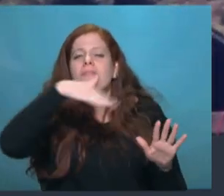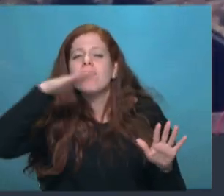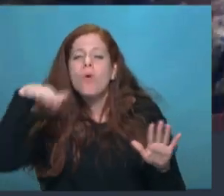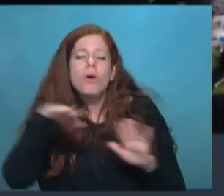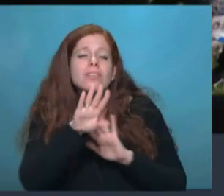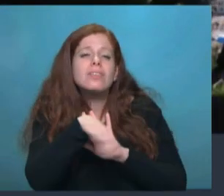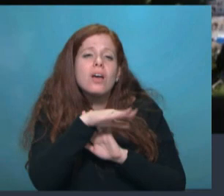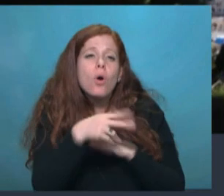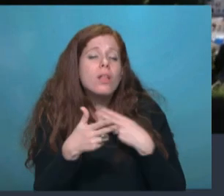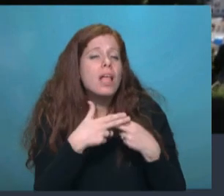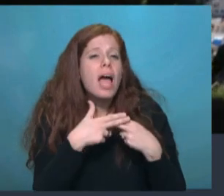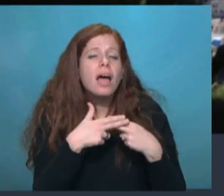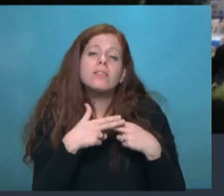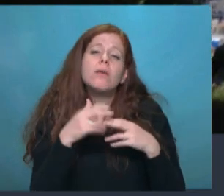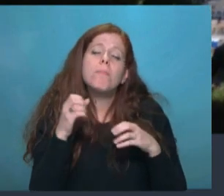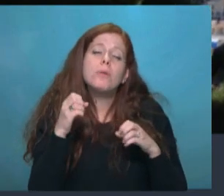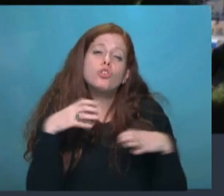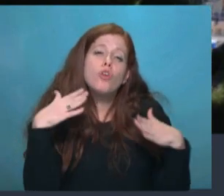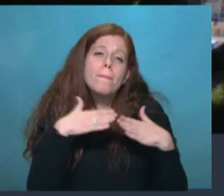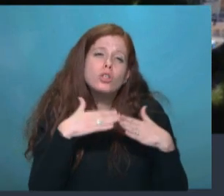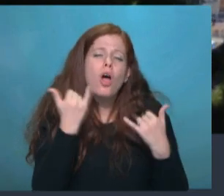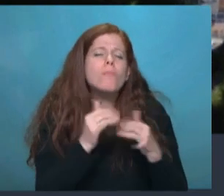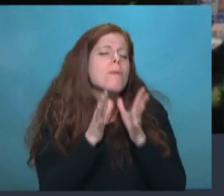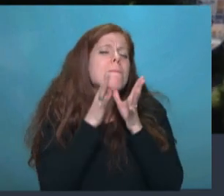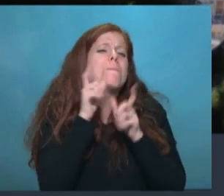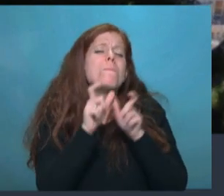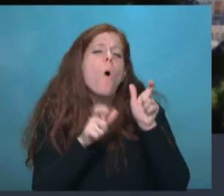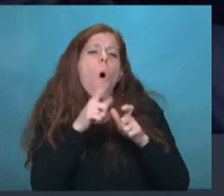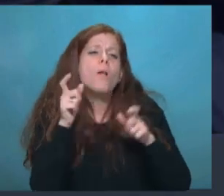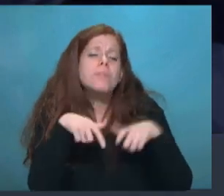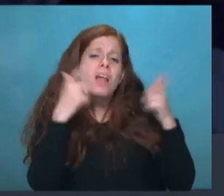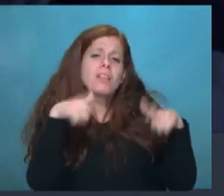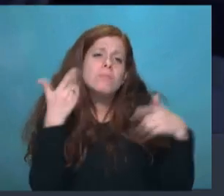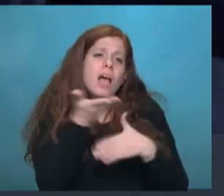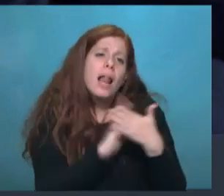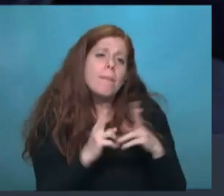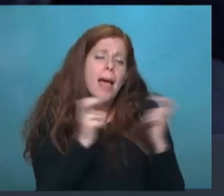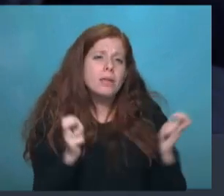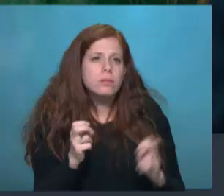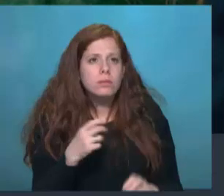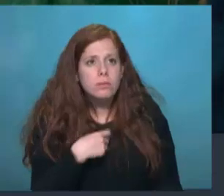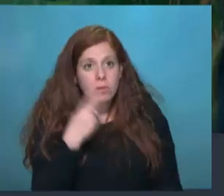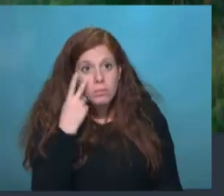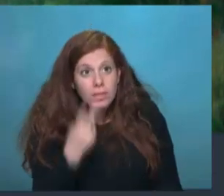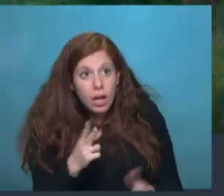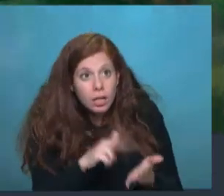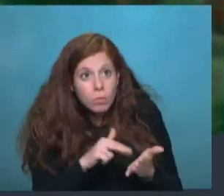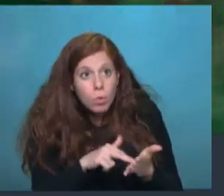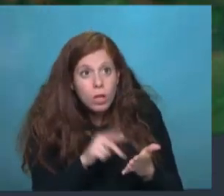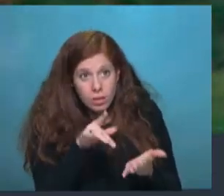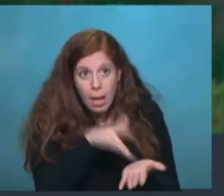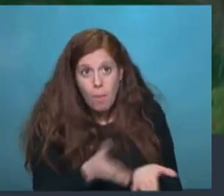שמש. היום זה בלוק בניינים של מאות תושבים, כבר חלק מהעיר. אם אני מסתכל את התמונה, זה